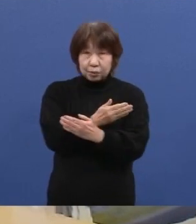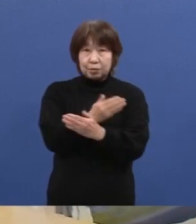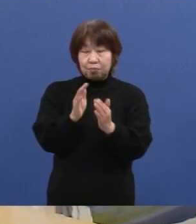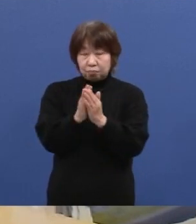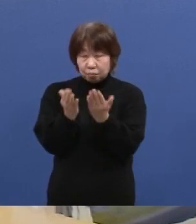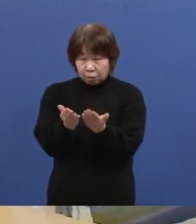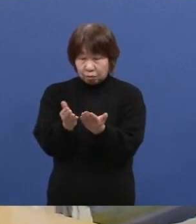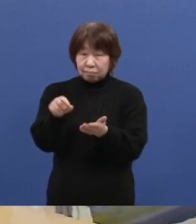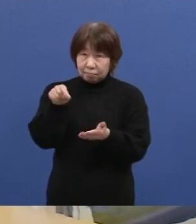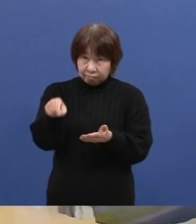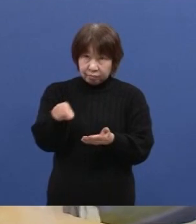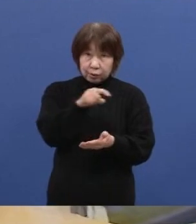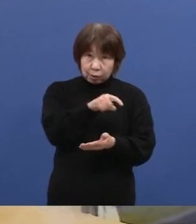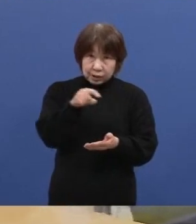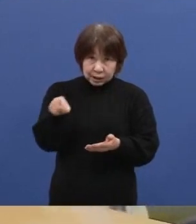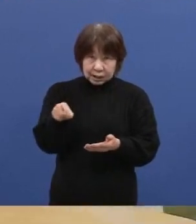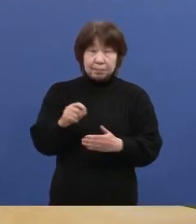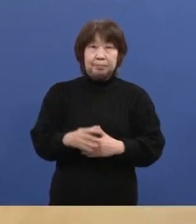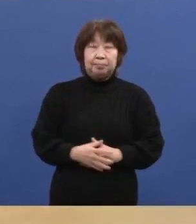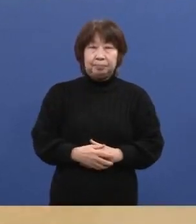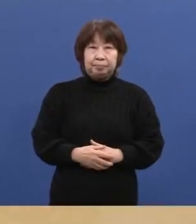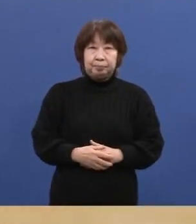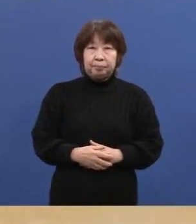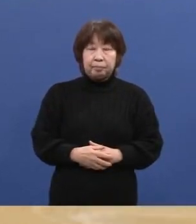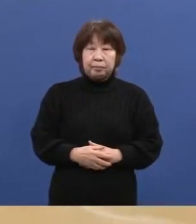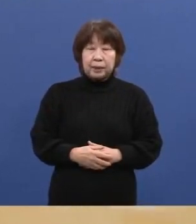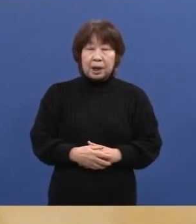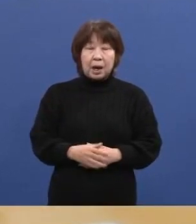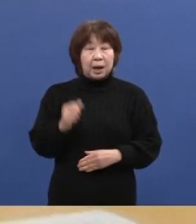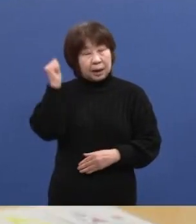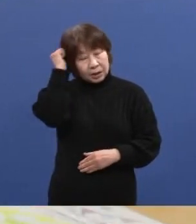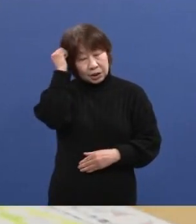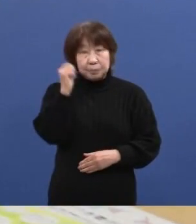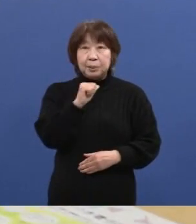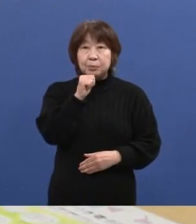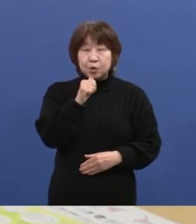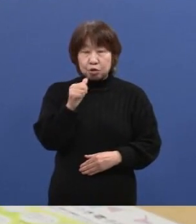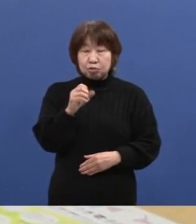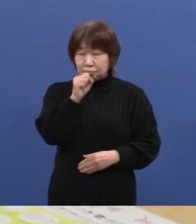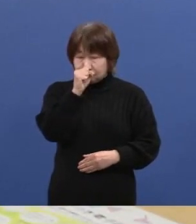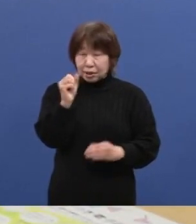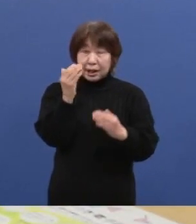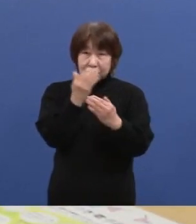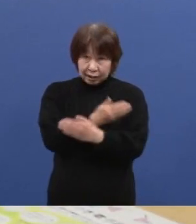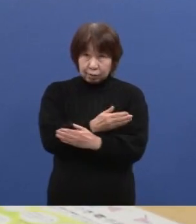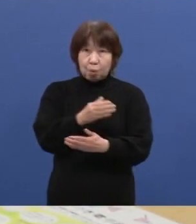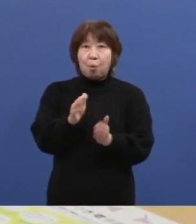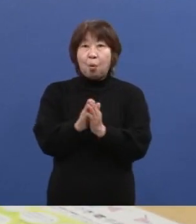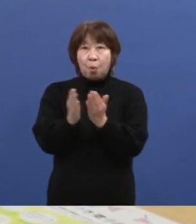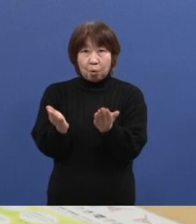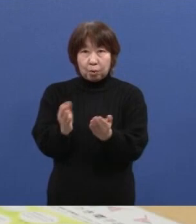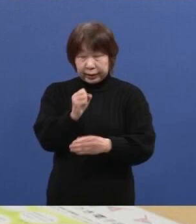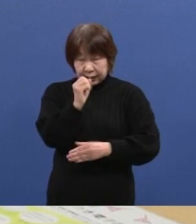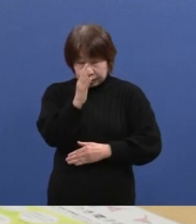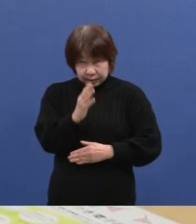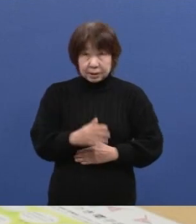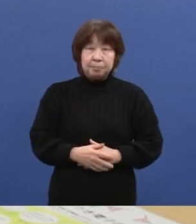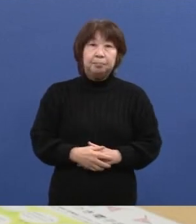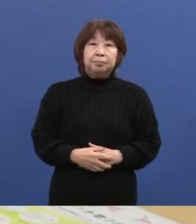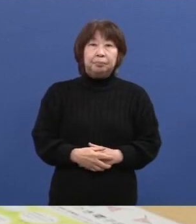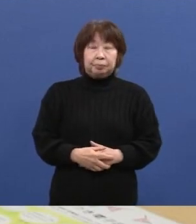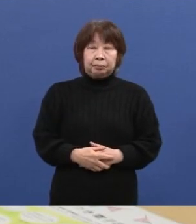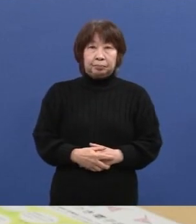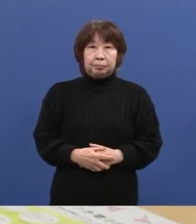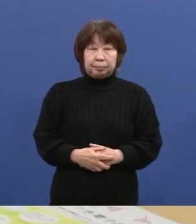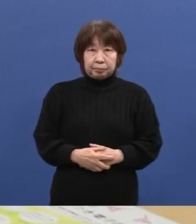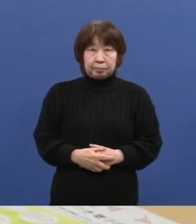か、どちらのイメージになりますか？ やっぱり睡眠不足改善ですかね。 あ、はい、わかりました。そうしまし